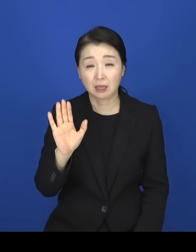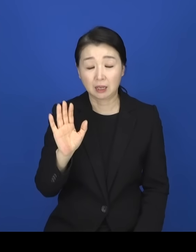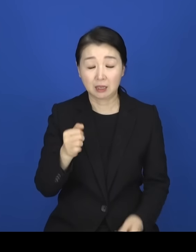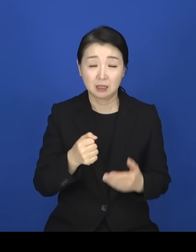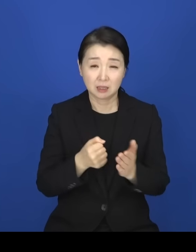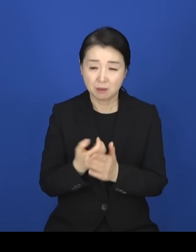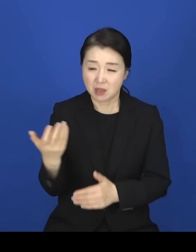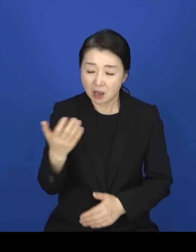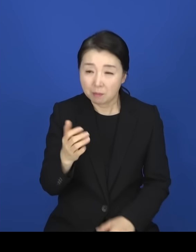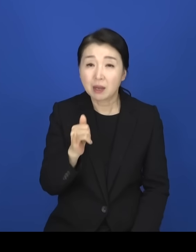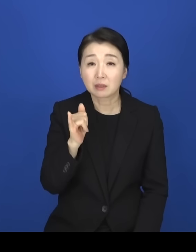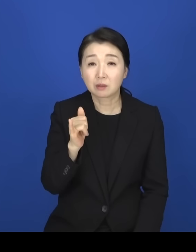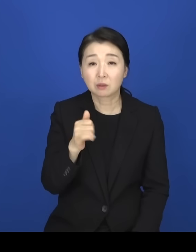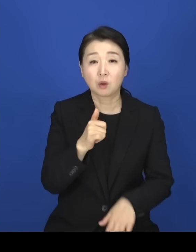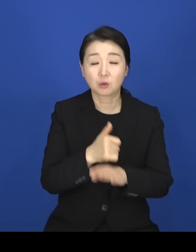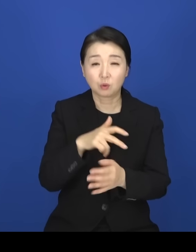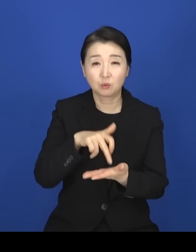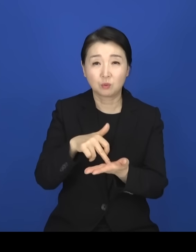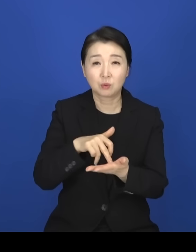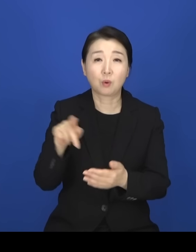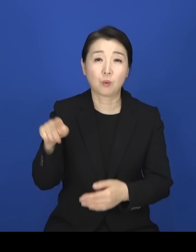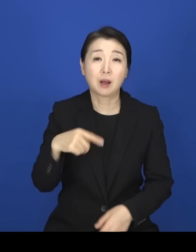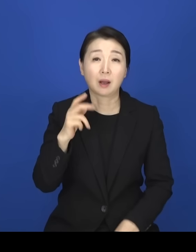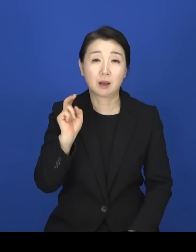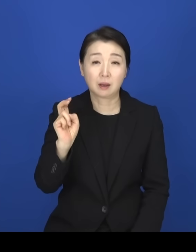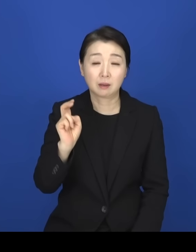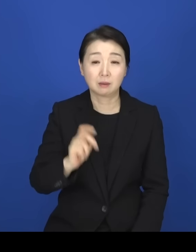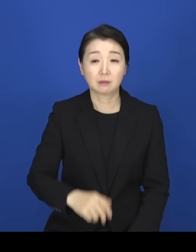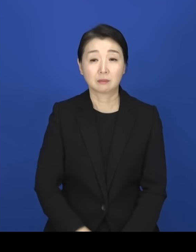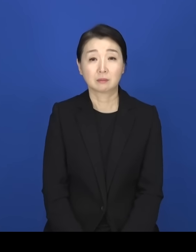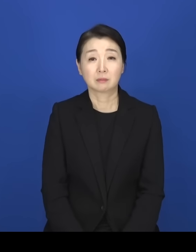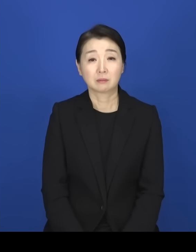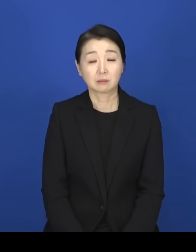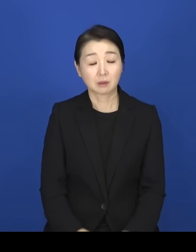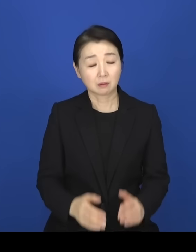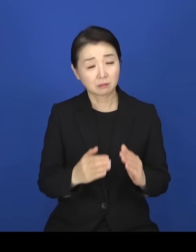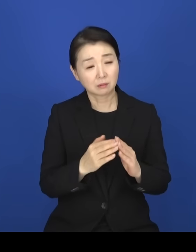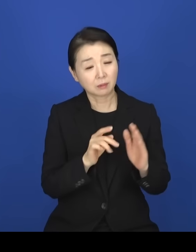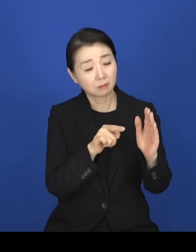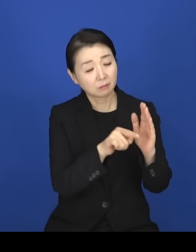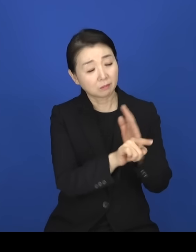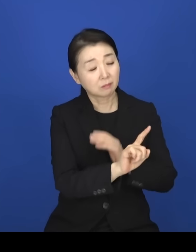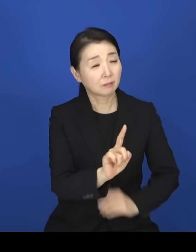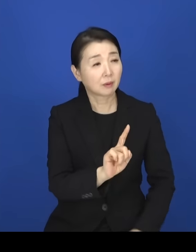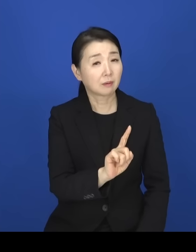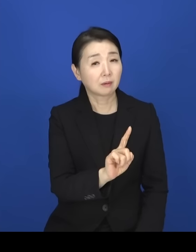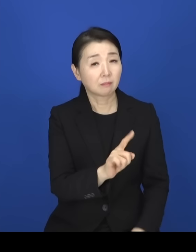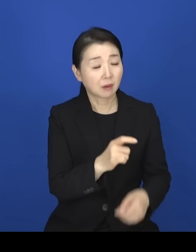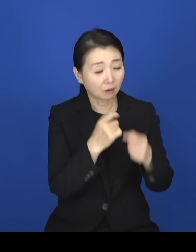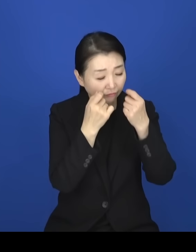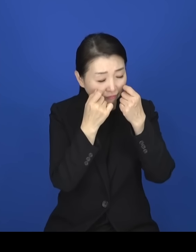이제 통증이 생길 거고 결국엔 절 수밖에 없을 거다. 그래서 제가 이제 집에 가서 막